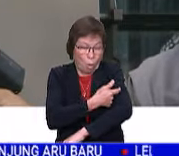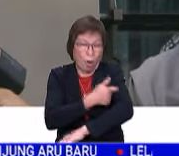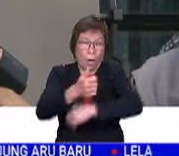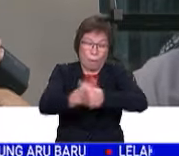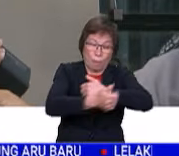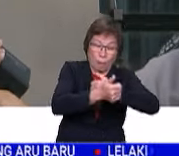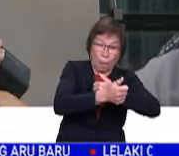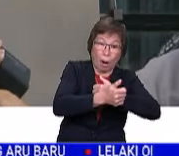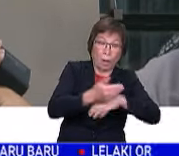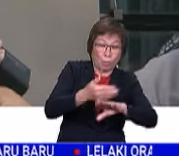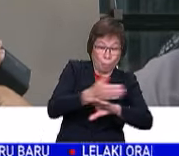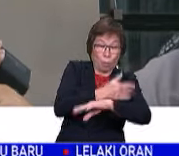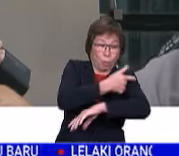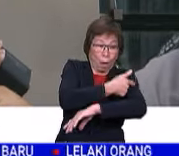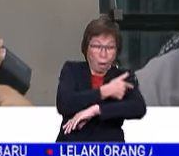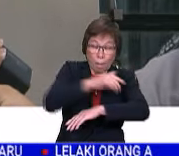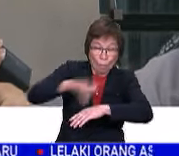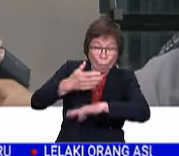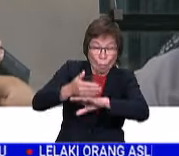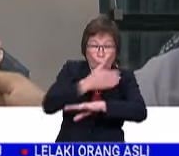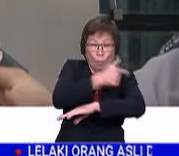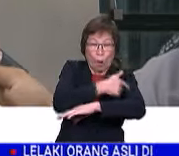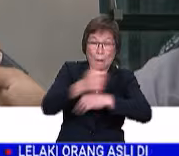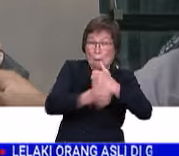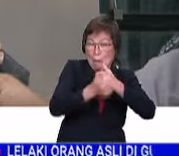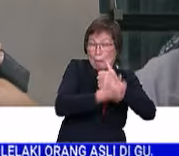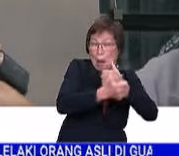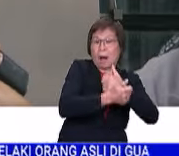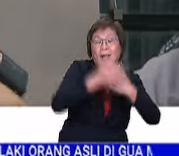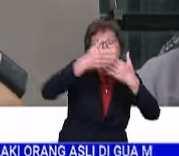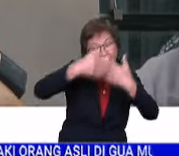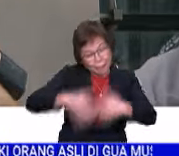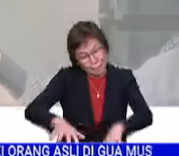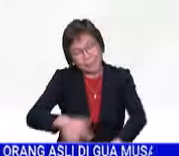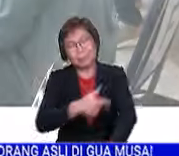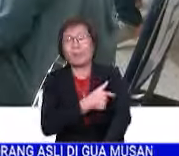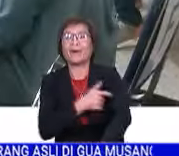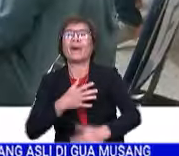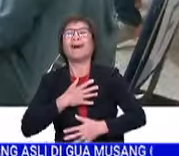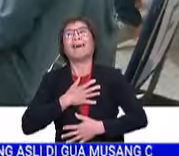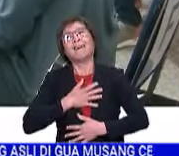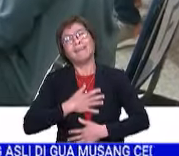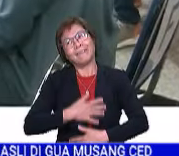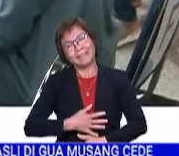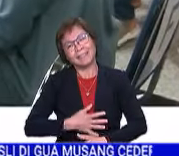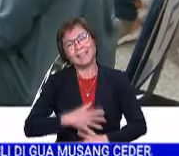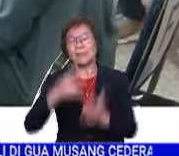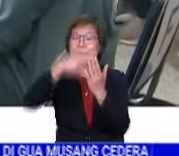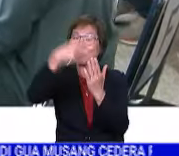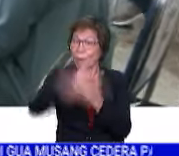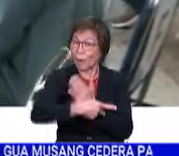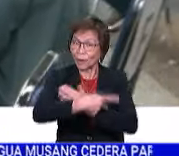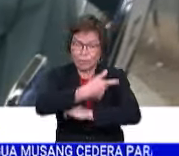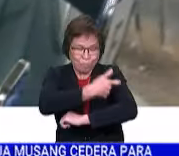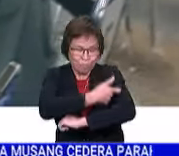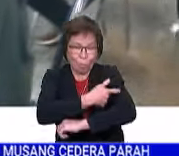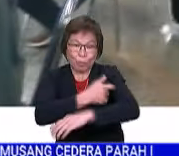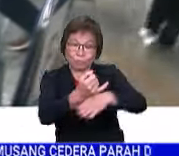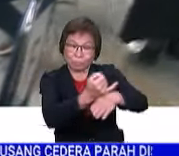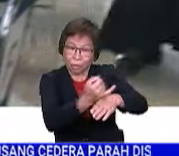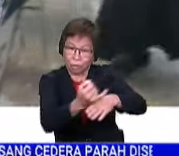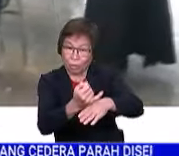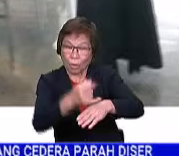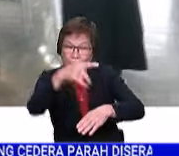risiko sudah tinggi. Selepas you ada, you boleh hati lepas sikit. Program pemberian vaksin